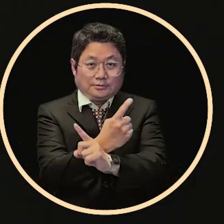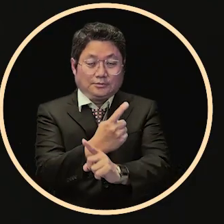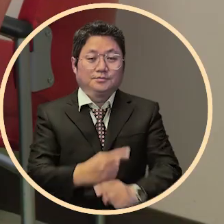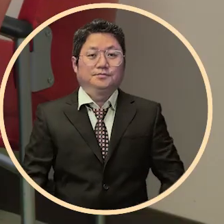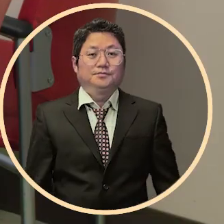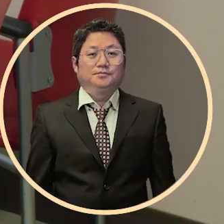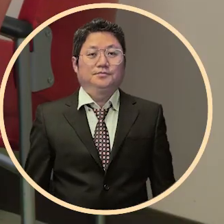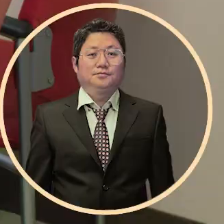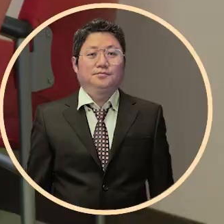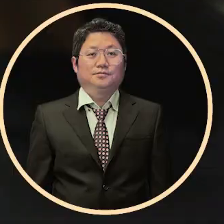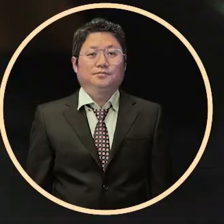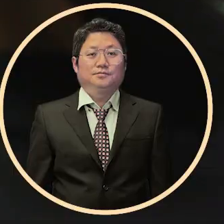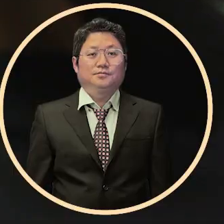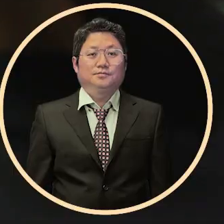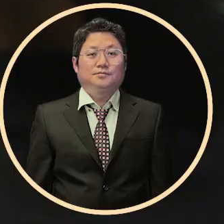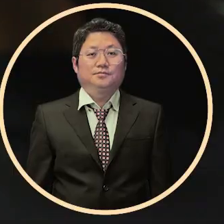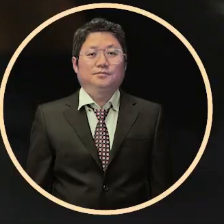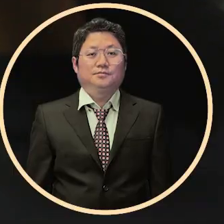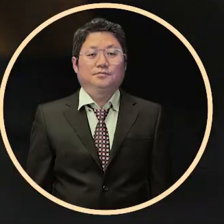통증 클리닉,